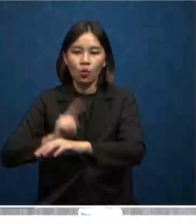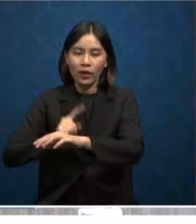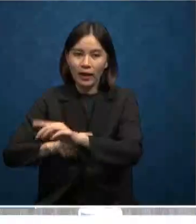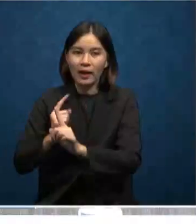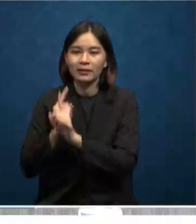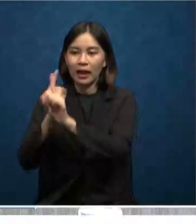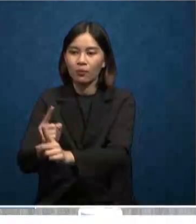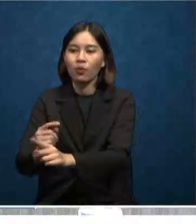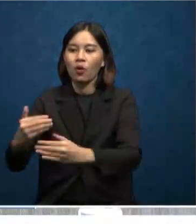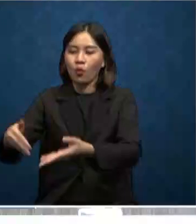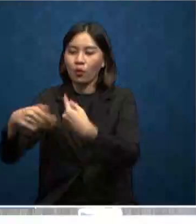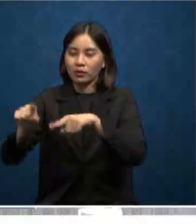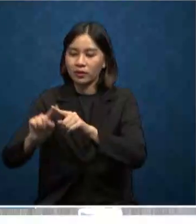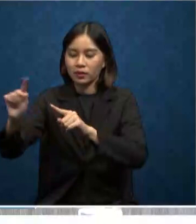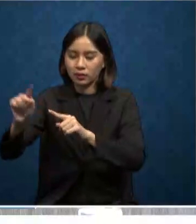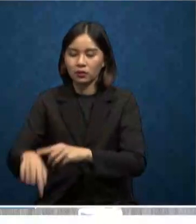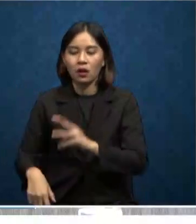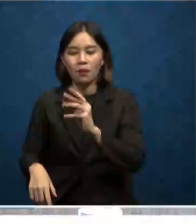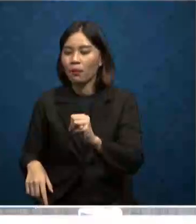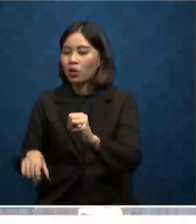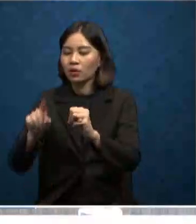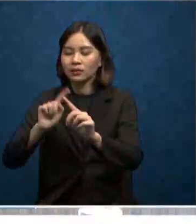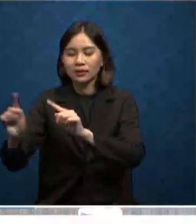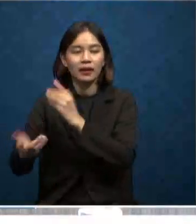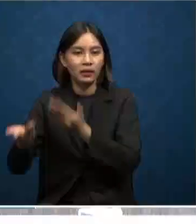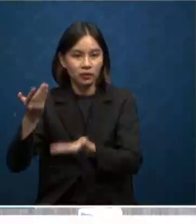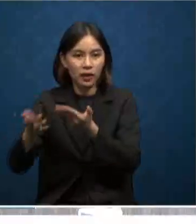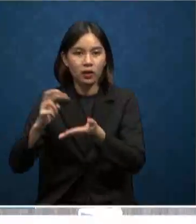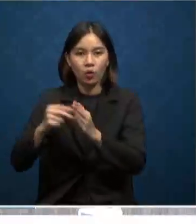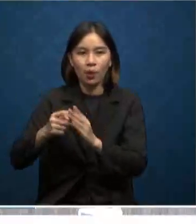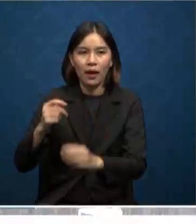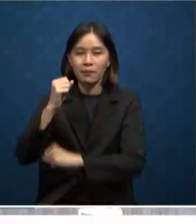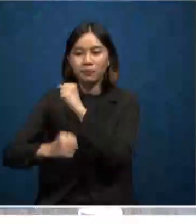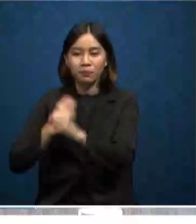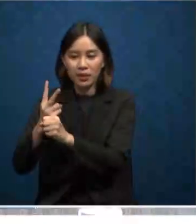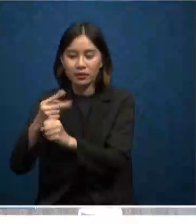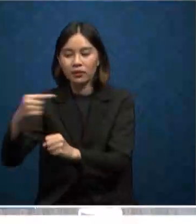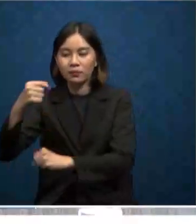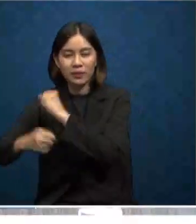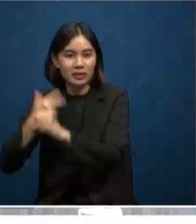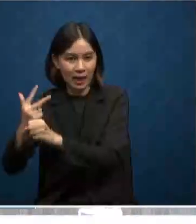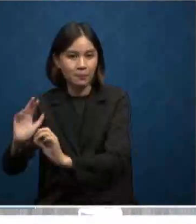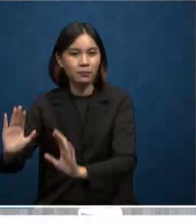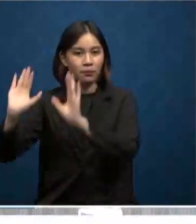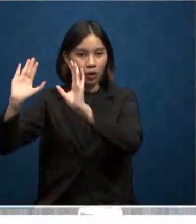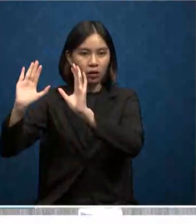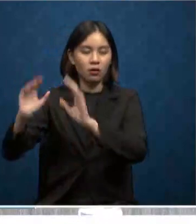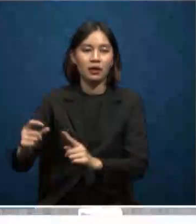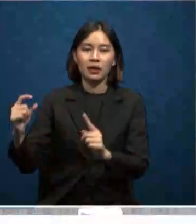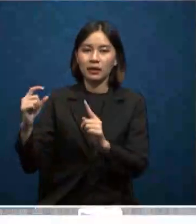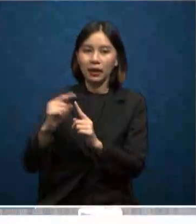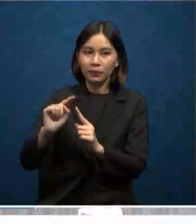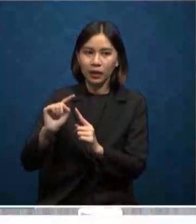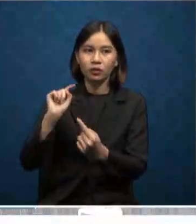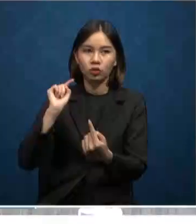ตามวรรค1หรือมาตรา20อะไรเนี่ยความหมายคือแค่ประมาณ2ปีหรือ3ปีท่านนั้นนะครับท่านไม่มีคำว่า